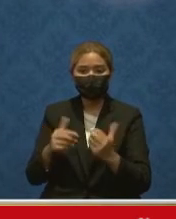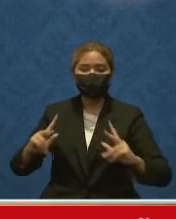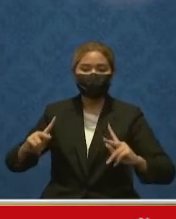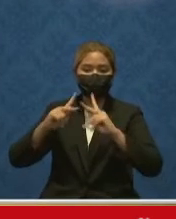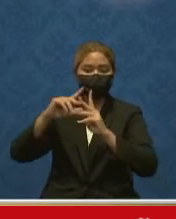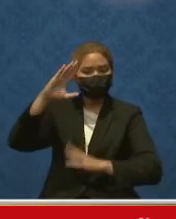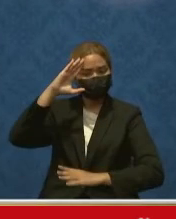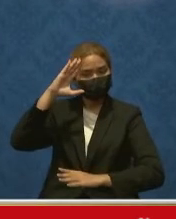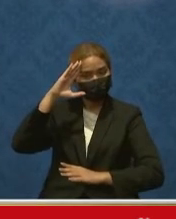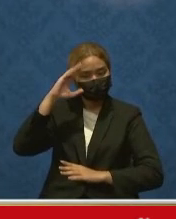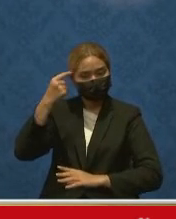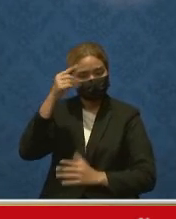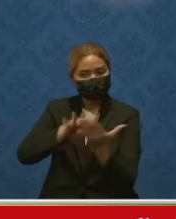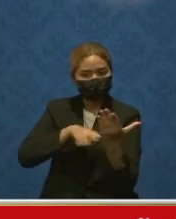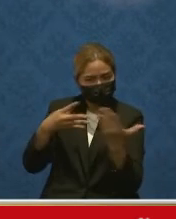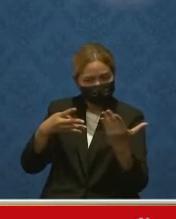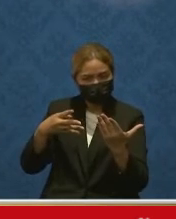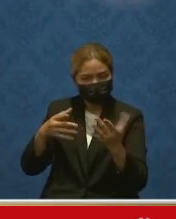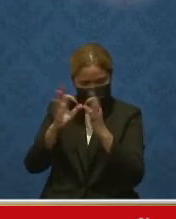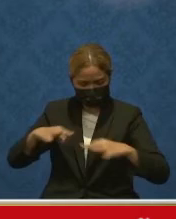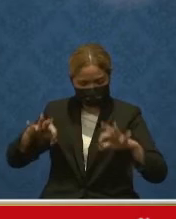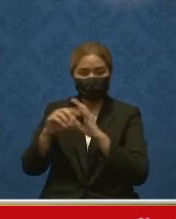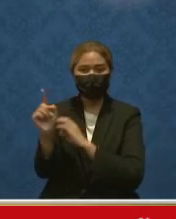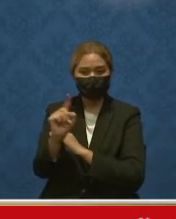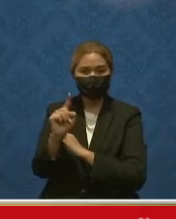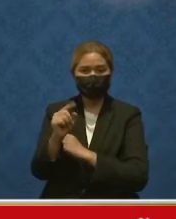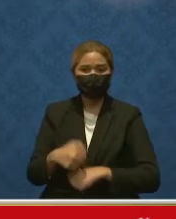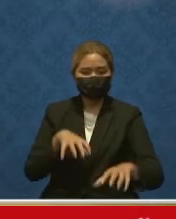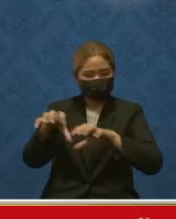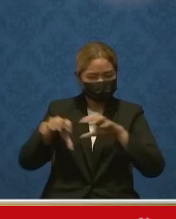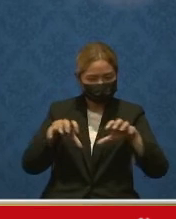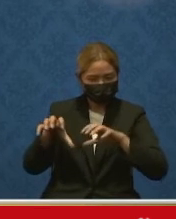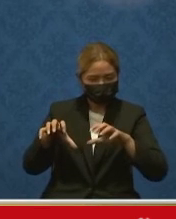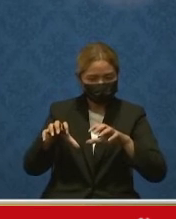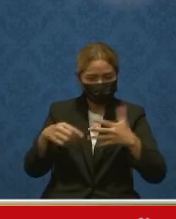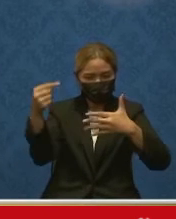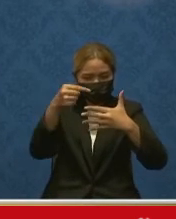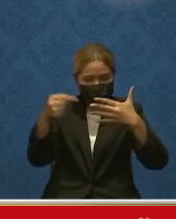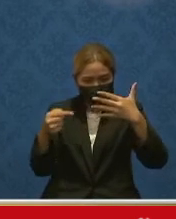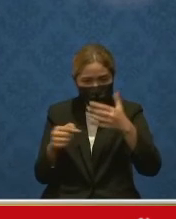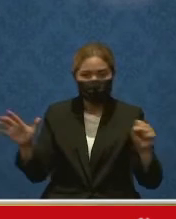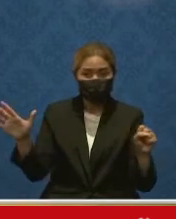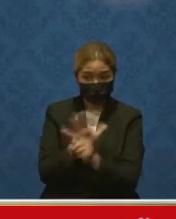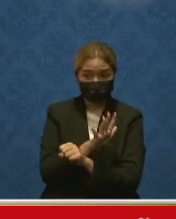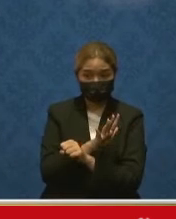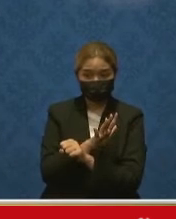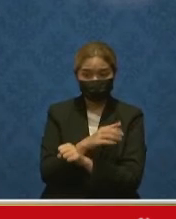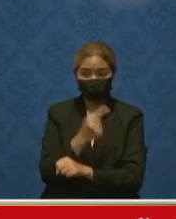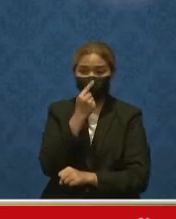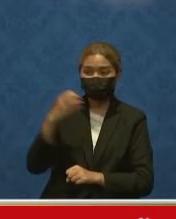เป็นภารกิจหลักเหรอเอาทุกเรื่องเลยหรอฝนตกแดดออกน้ำท่วมไฟไม่เอาหมดเลยอ่ะ